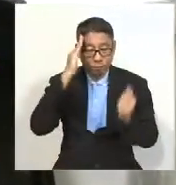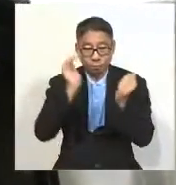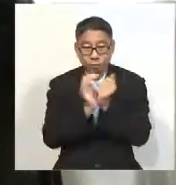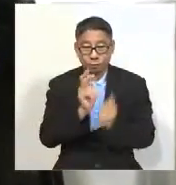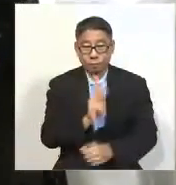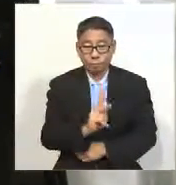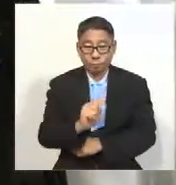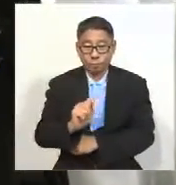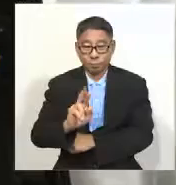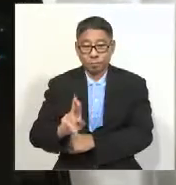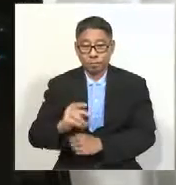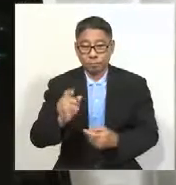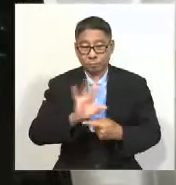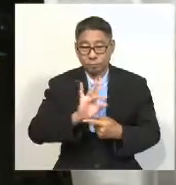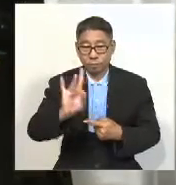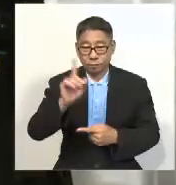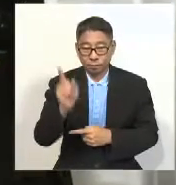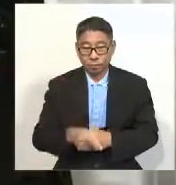วจหรือกตร.ครั้งที่